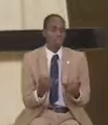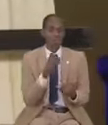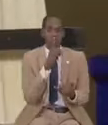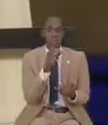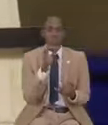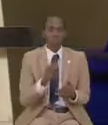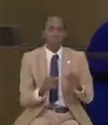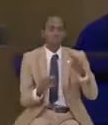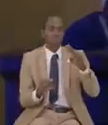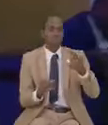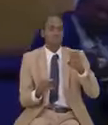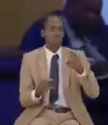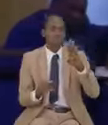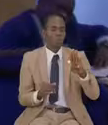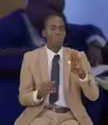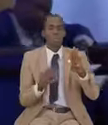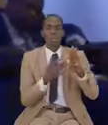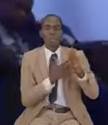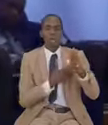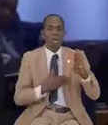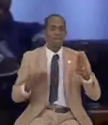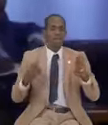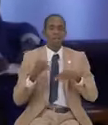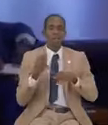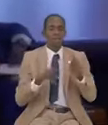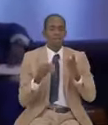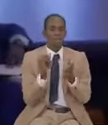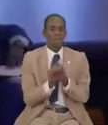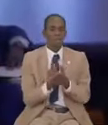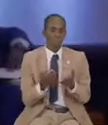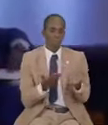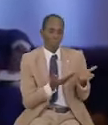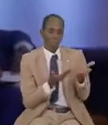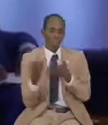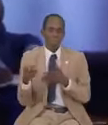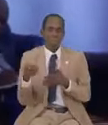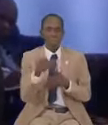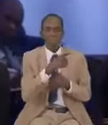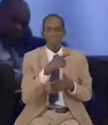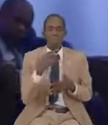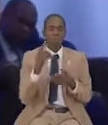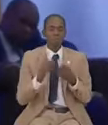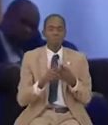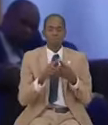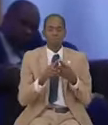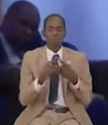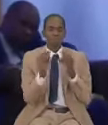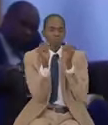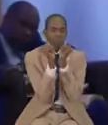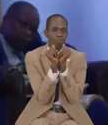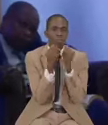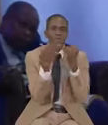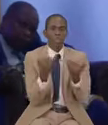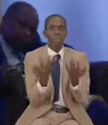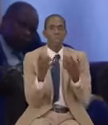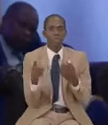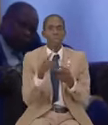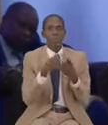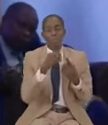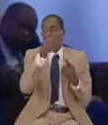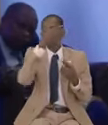et les gens qui l'ont empoqué les ont emporté en captivité il voudrait qu'il oublie Jérusalem qu'il oublie Juda qu'il